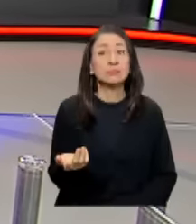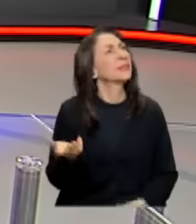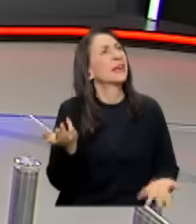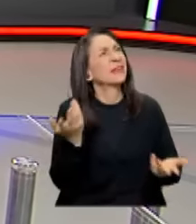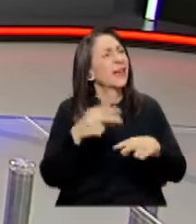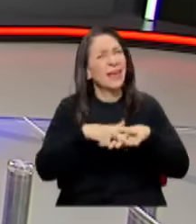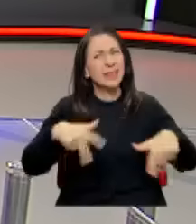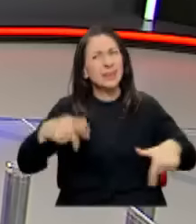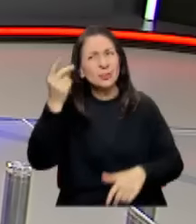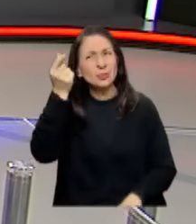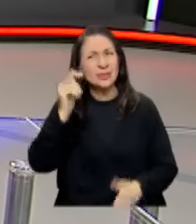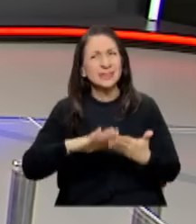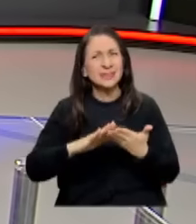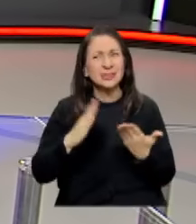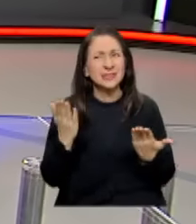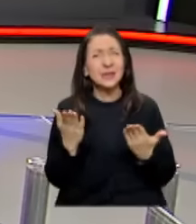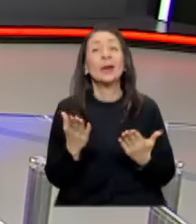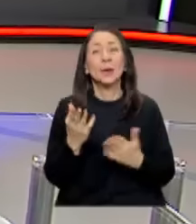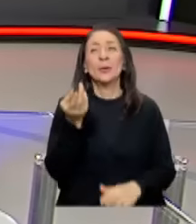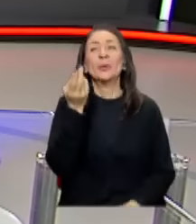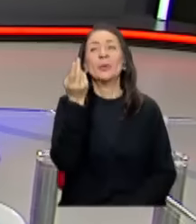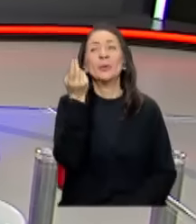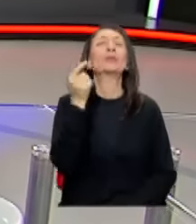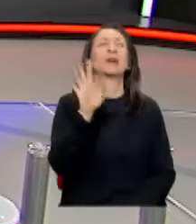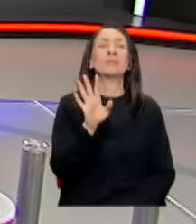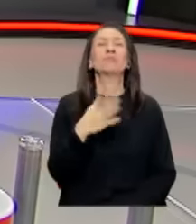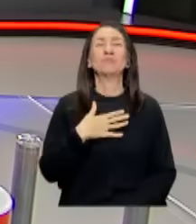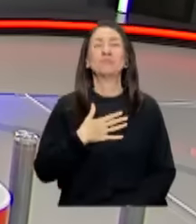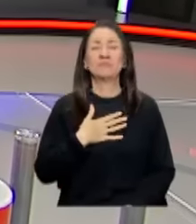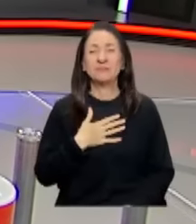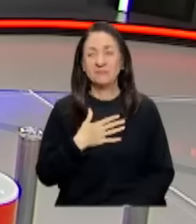neydi? Etiketi unuttuk arkadaşlar. Unutmadım.